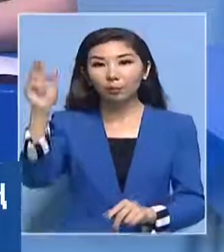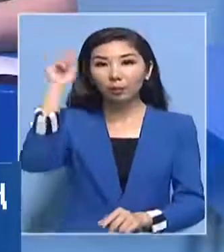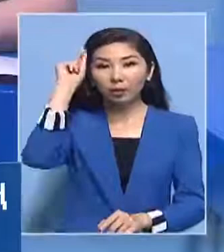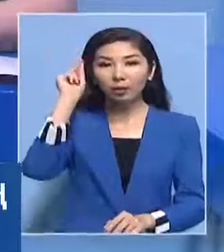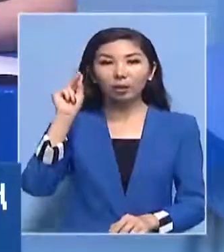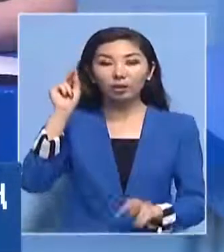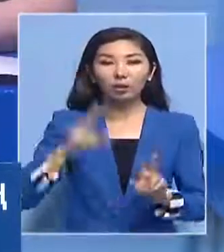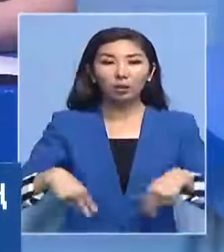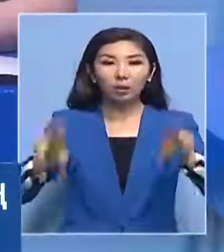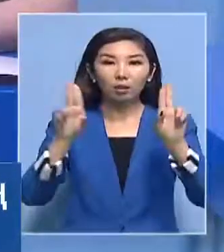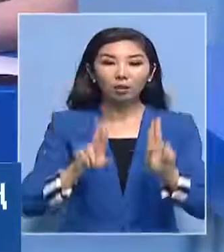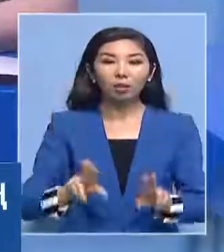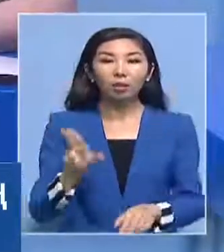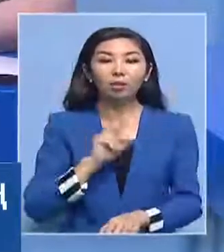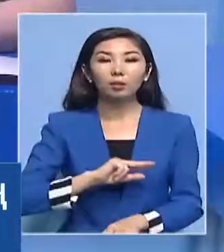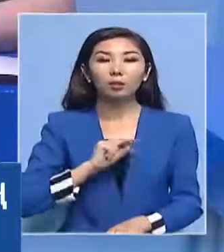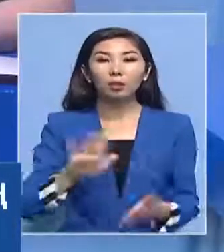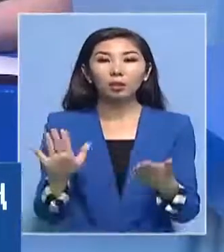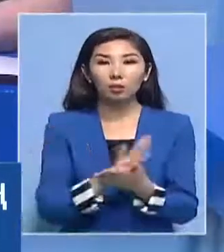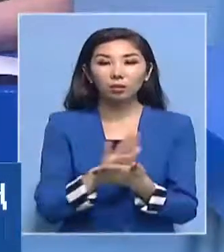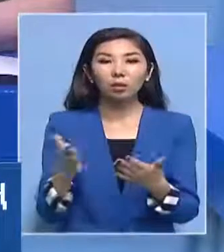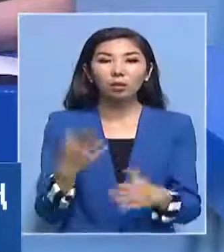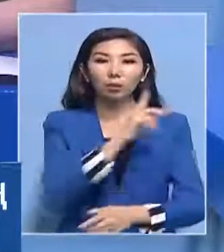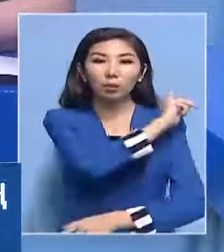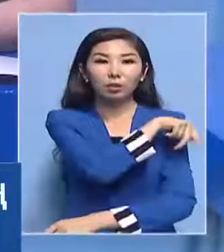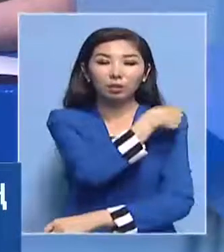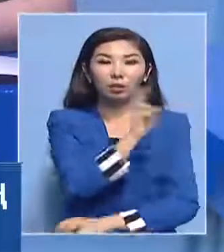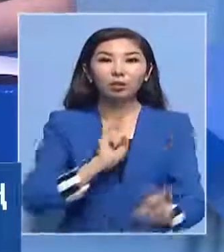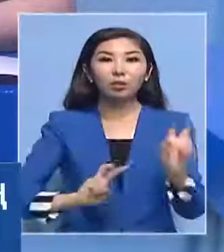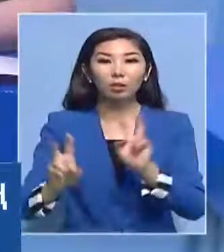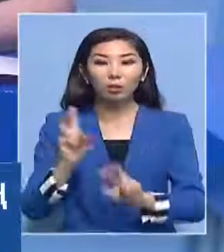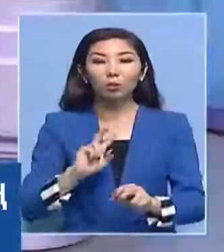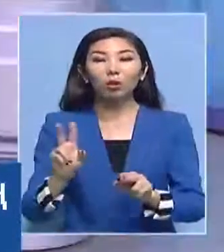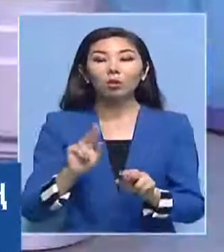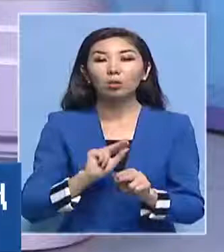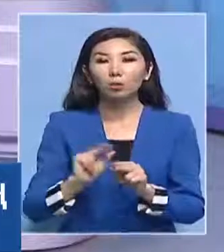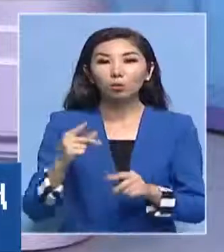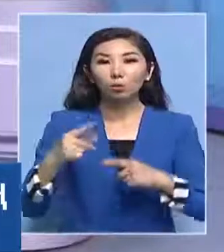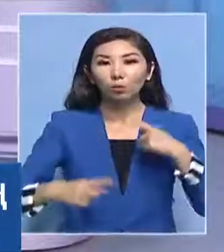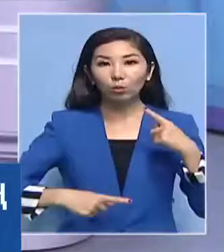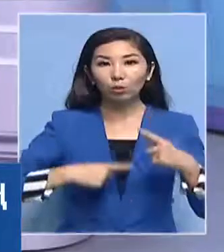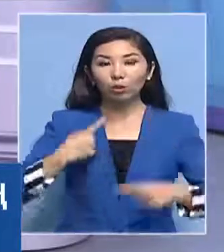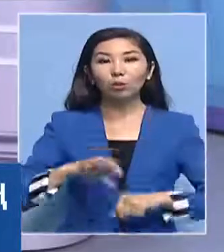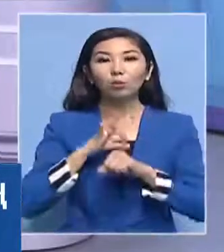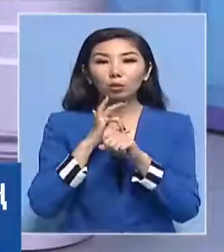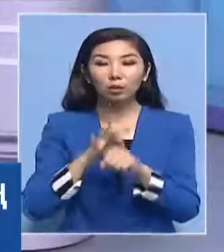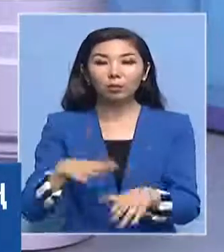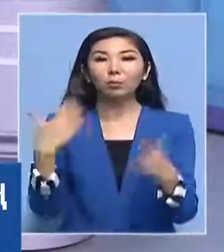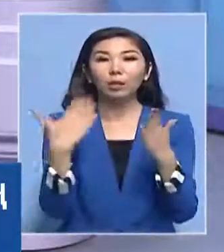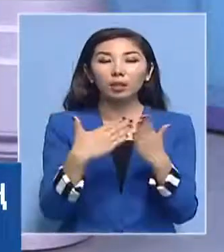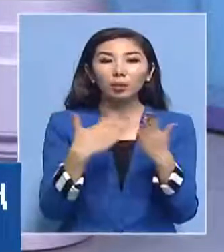саласындағы істейтін нелер тегін медициналық тексерістен оқу жылына өткізіледі.